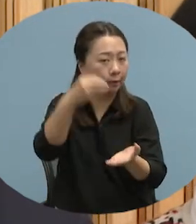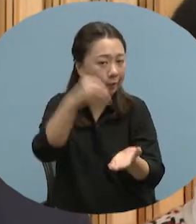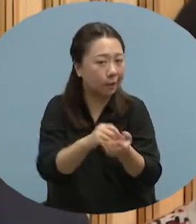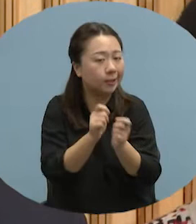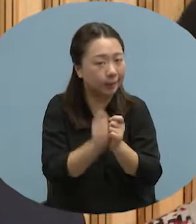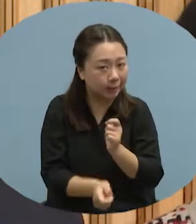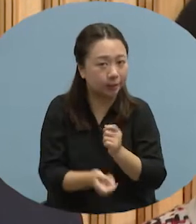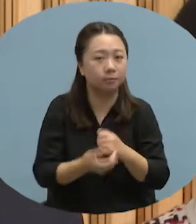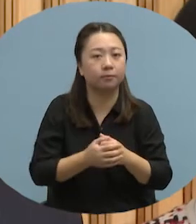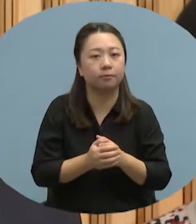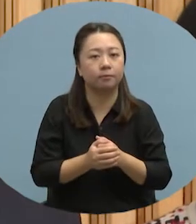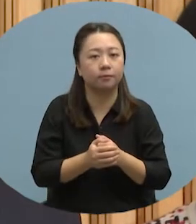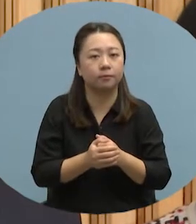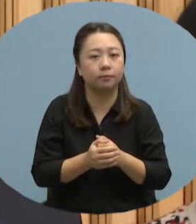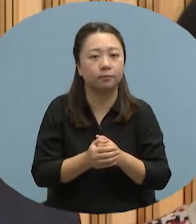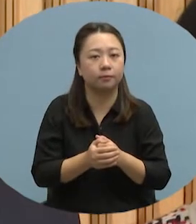細節